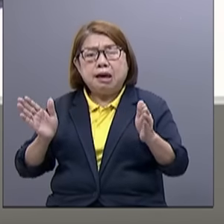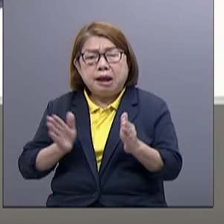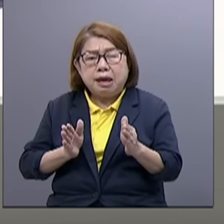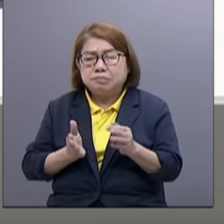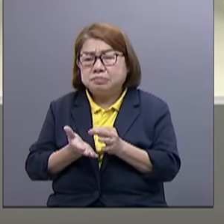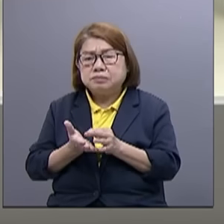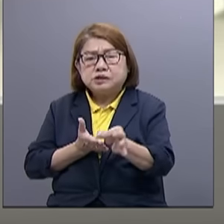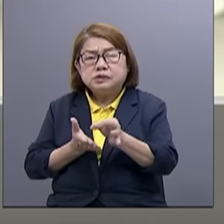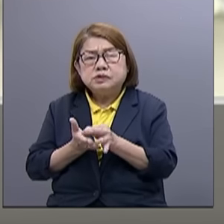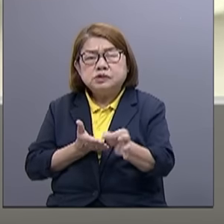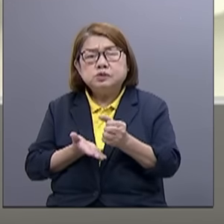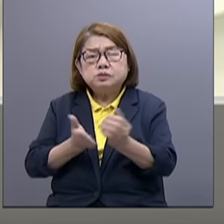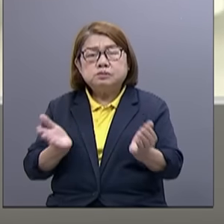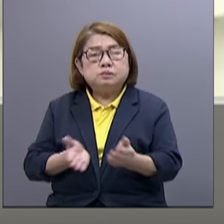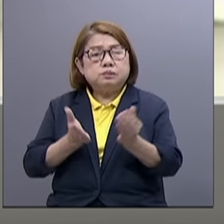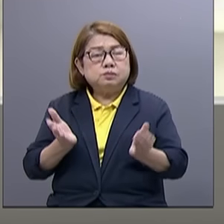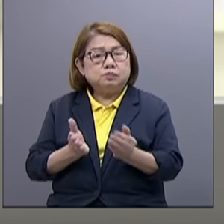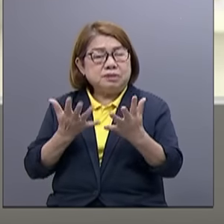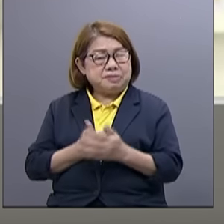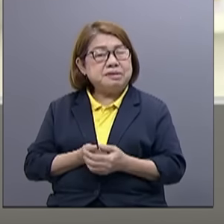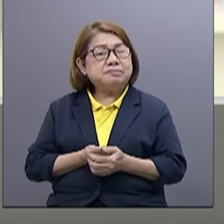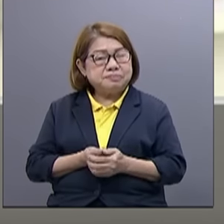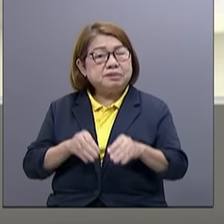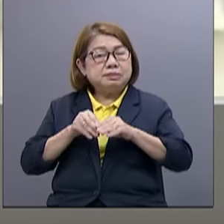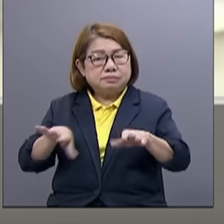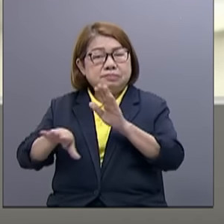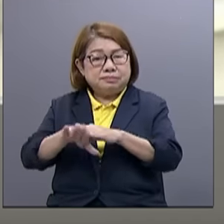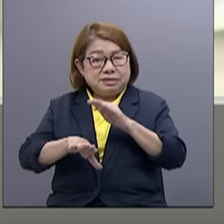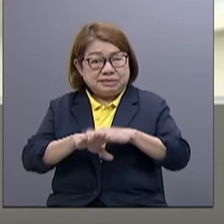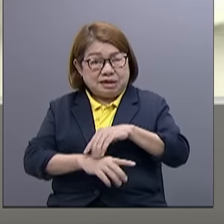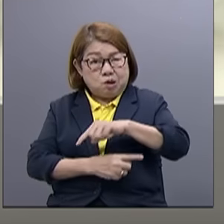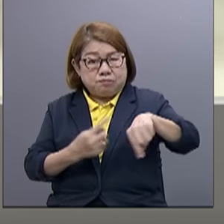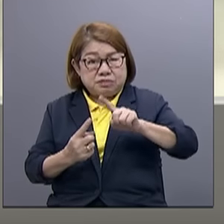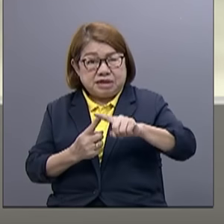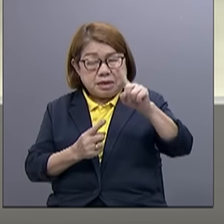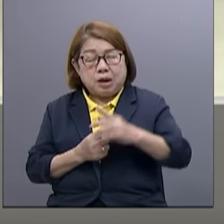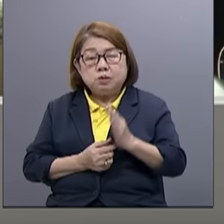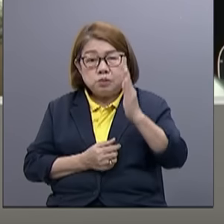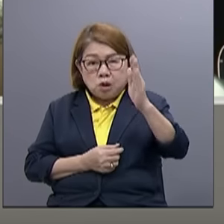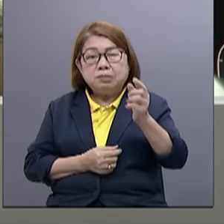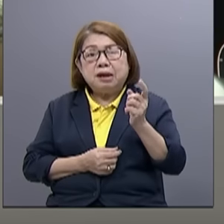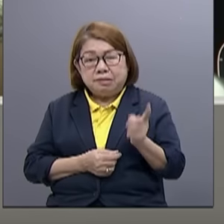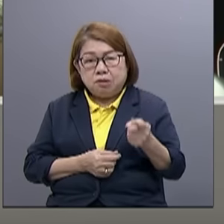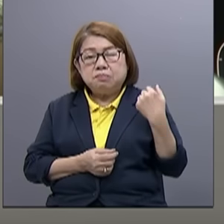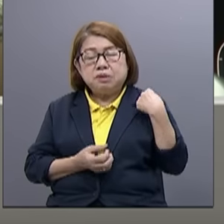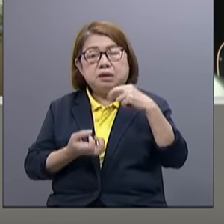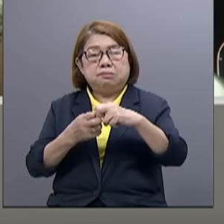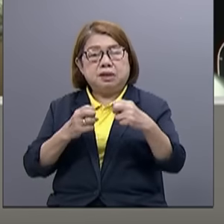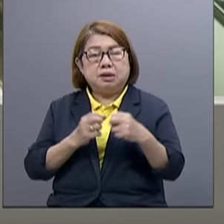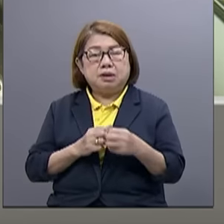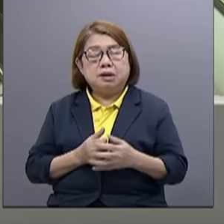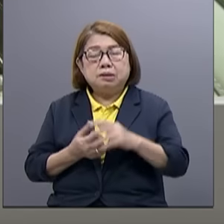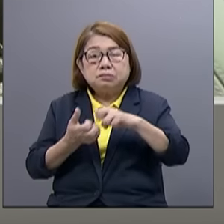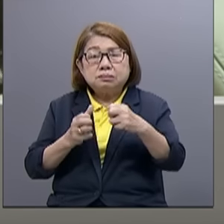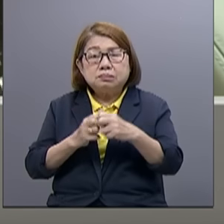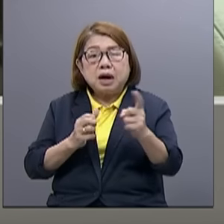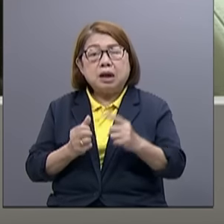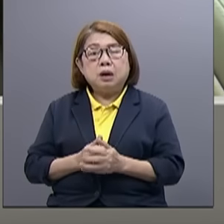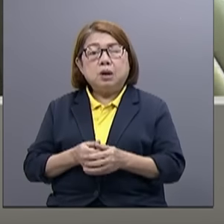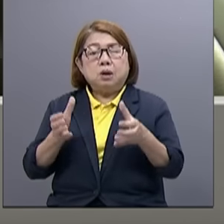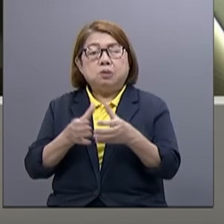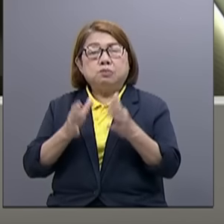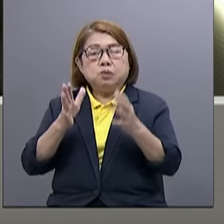นี่คือคำเตือนว่านี่คือระลอกแรกค่ะหลังจากนี้ยังต้องเตรียมรับมือกันให้ดีกับวิกฤตที่มันจะเกิดขึ้นกับแรงงานในกลุ่มย